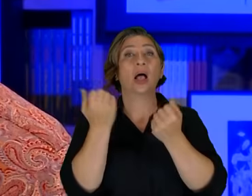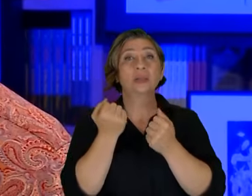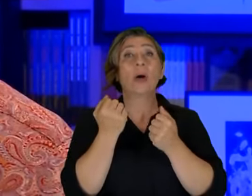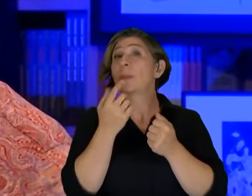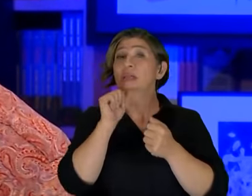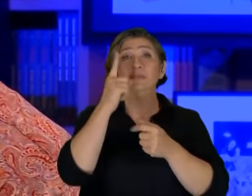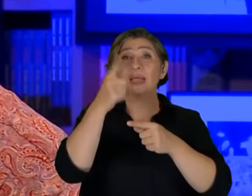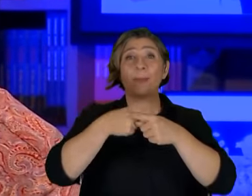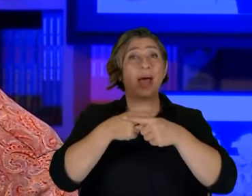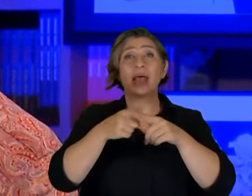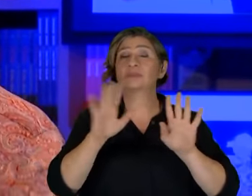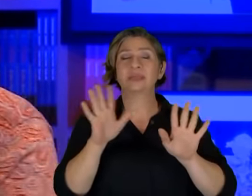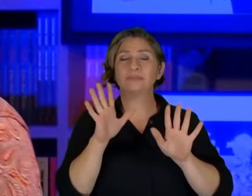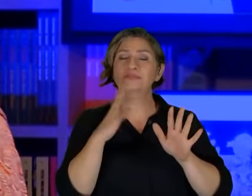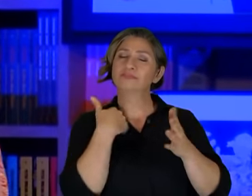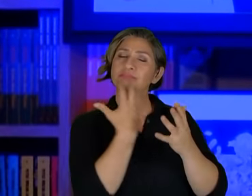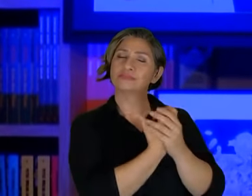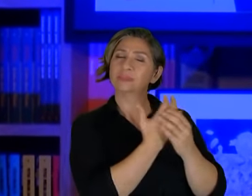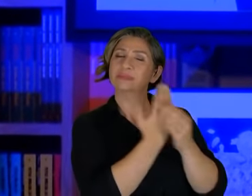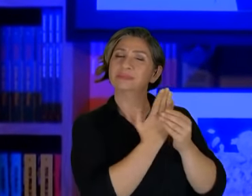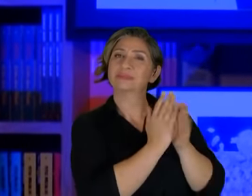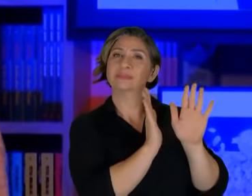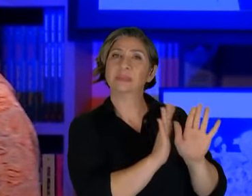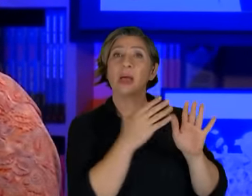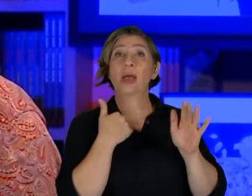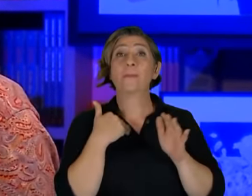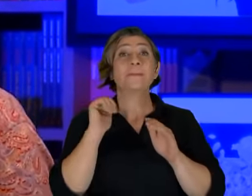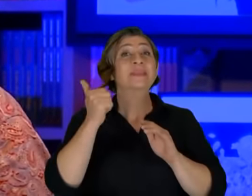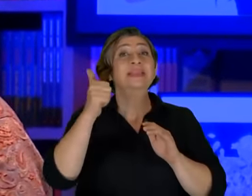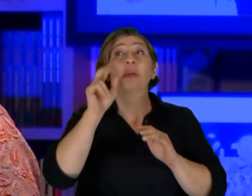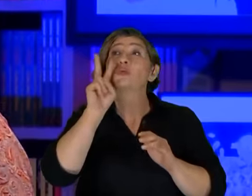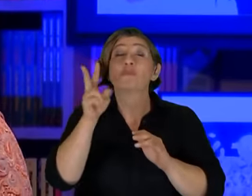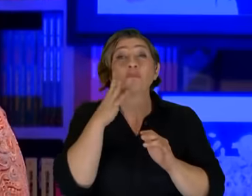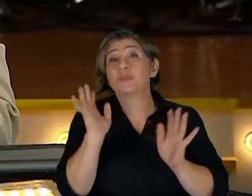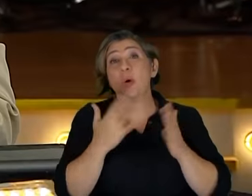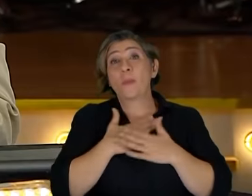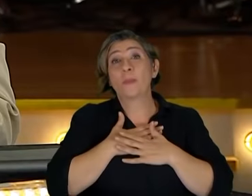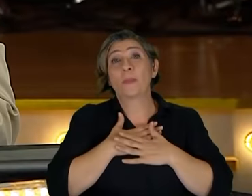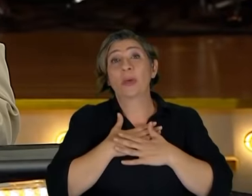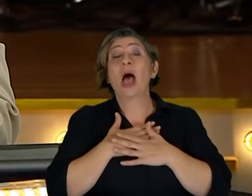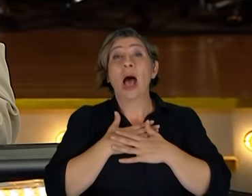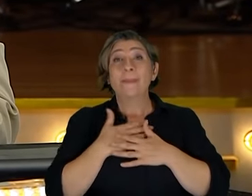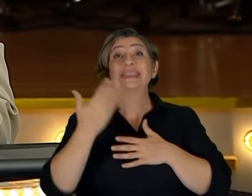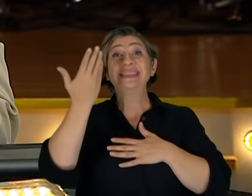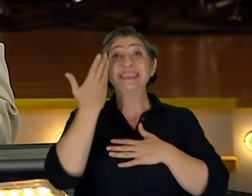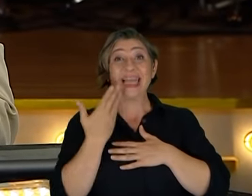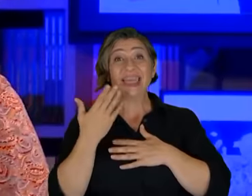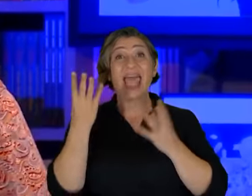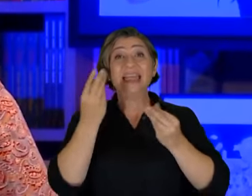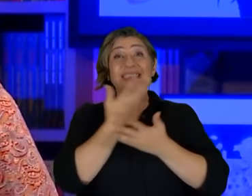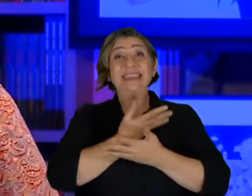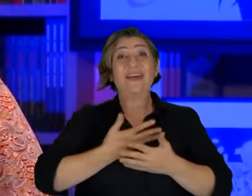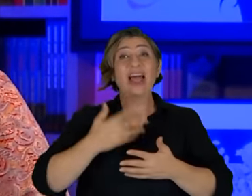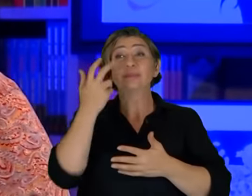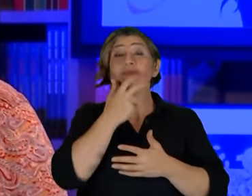yerde paylaşmadım, arşivimde duruyor. Ben Bobby McFerrin konserine gittim. Bir daha ne zaman görürüm bilmiyorum. Fakat seyirci en sevilen